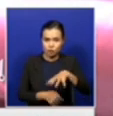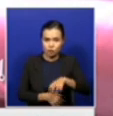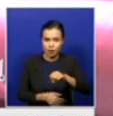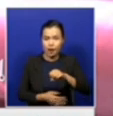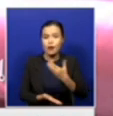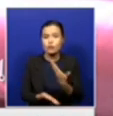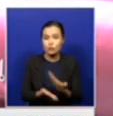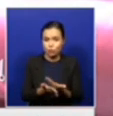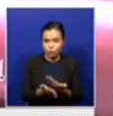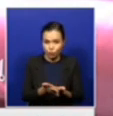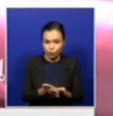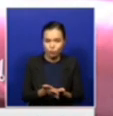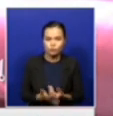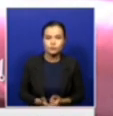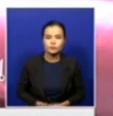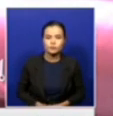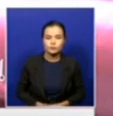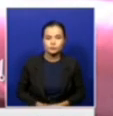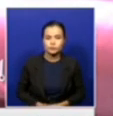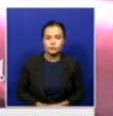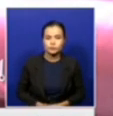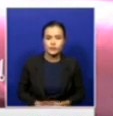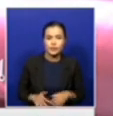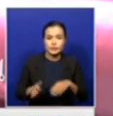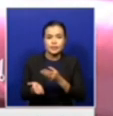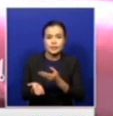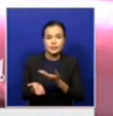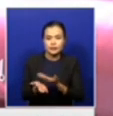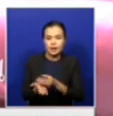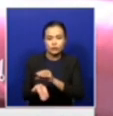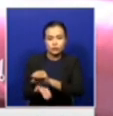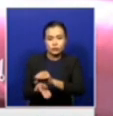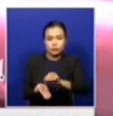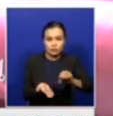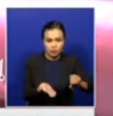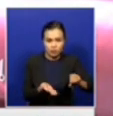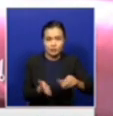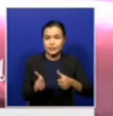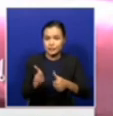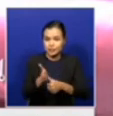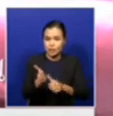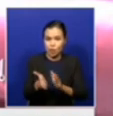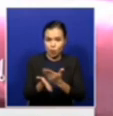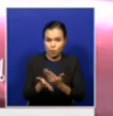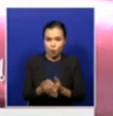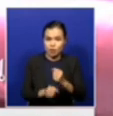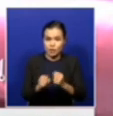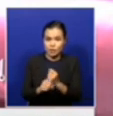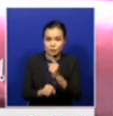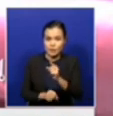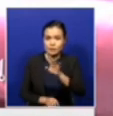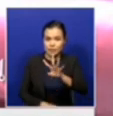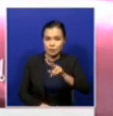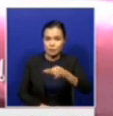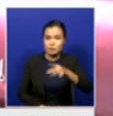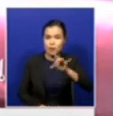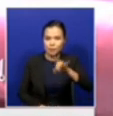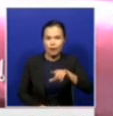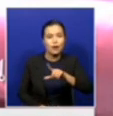สำนักงบประมาณเนี่ยนะครับจัดสรรเงินไปชำระหนี้เฉลี่ยประมาณปีละ 48,000 ล้านบาทเนี่ยนะครับ